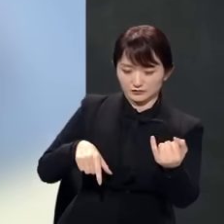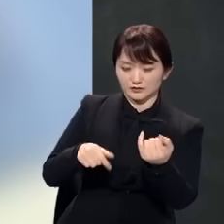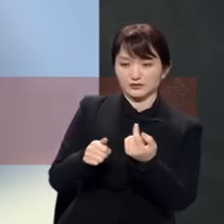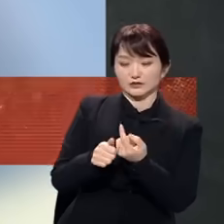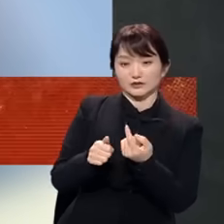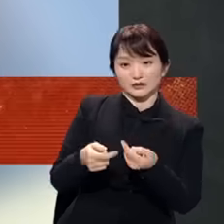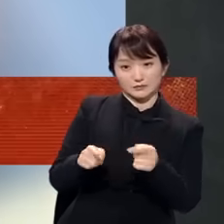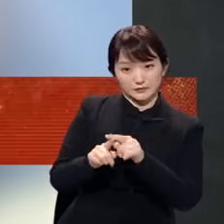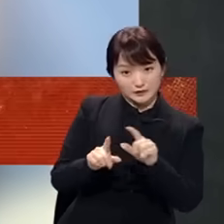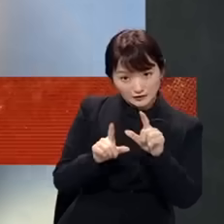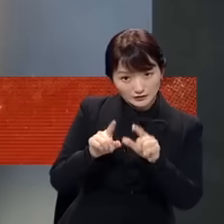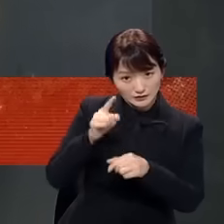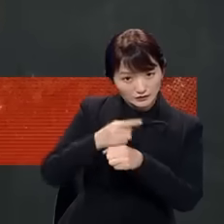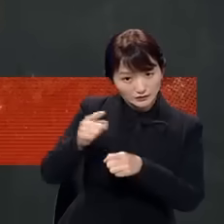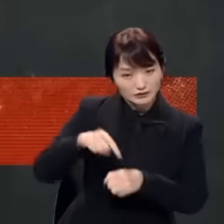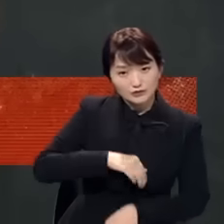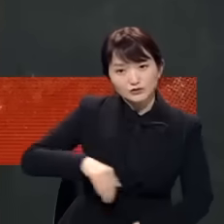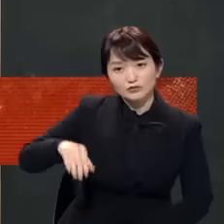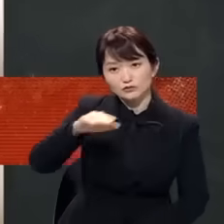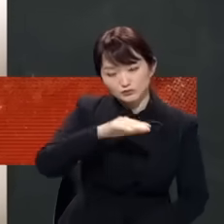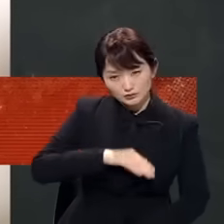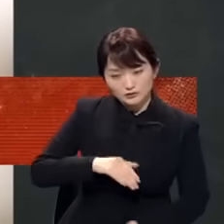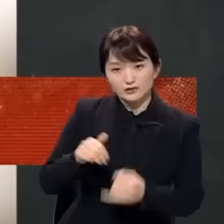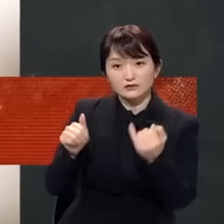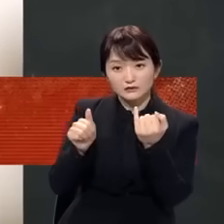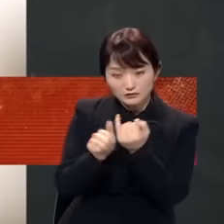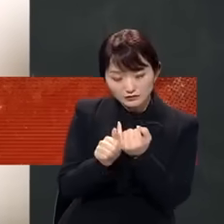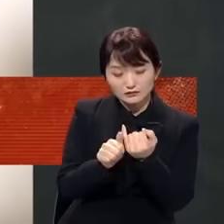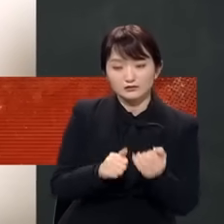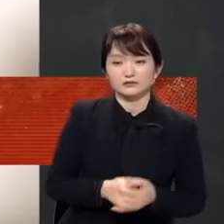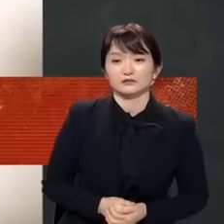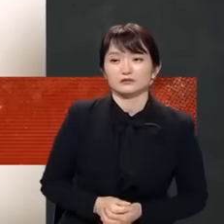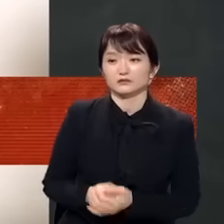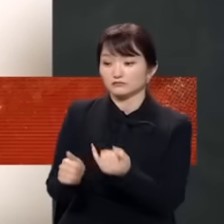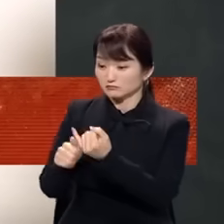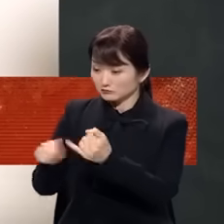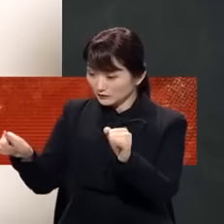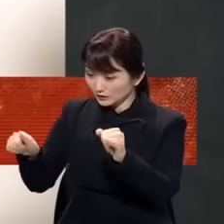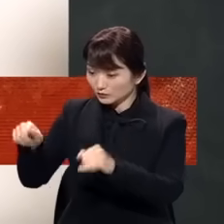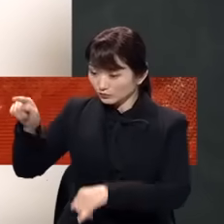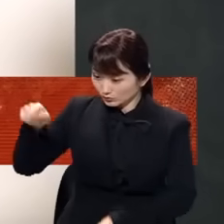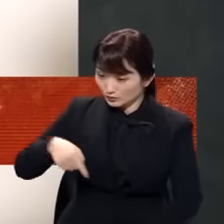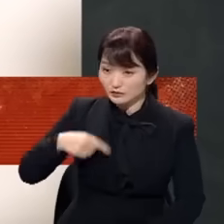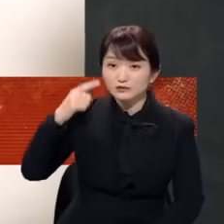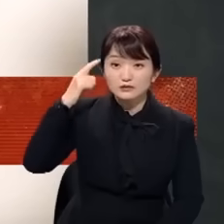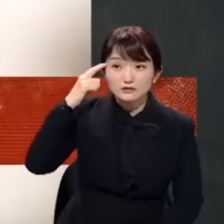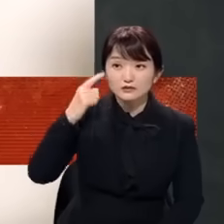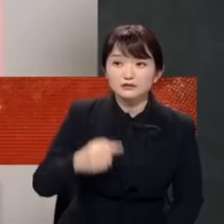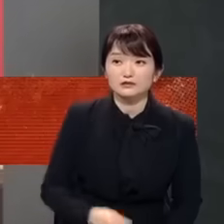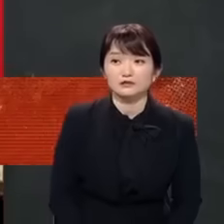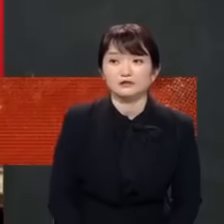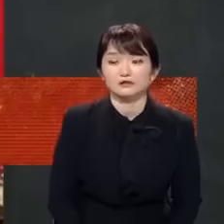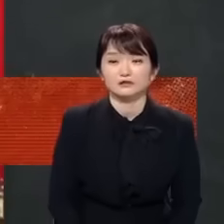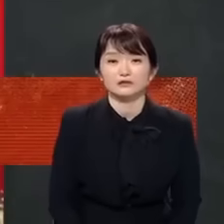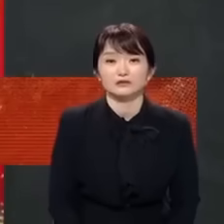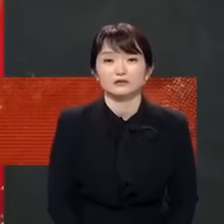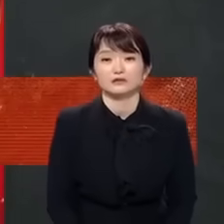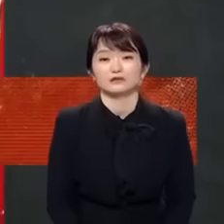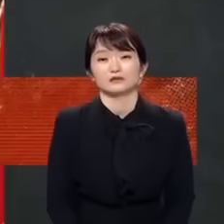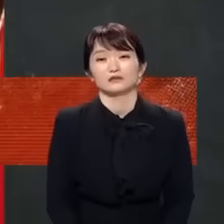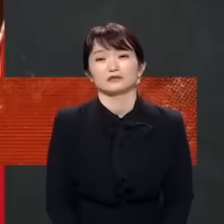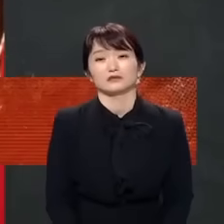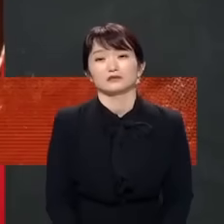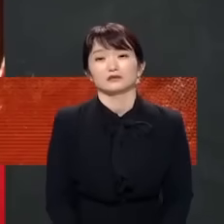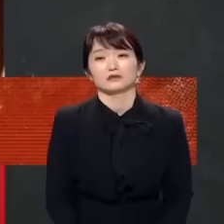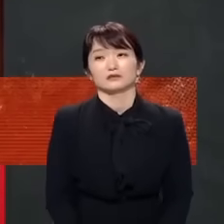결혼하자. 이래서 그냥 아 이혼하고 오겠구나 하면서 같이 있었던 거라고 합니다. 저거 왠지 문신 같은데요. 아